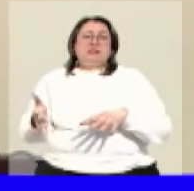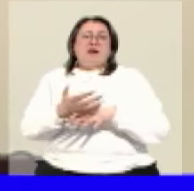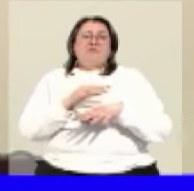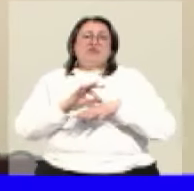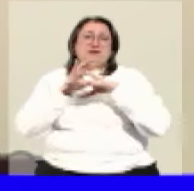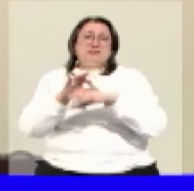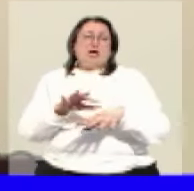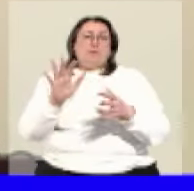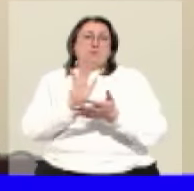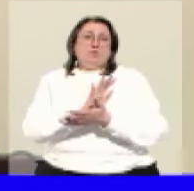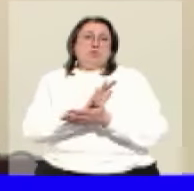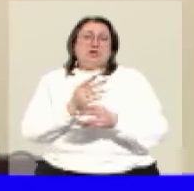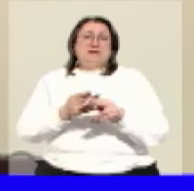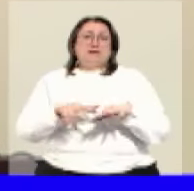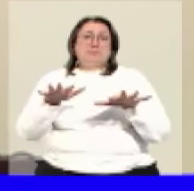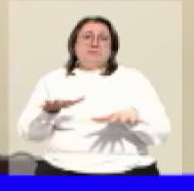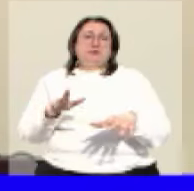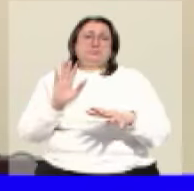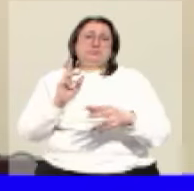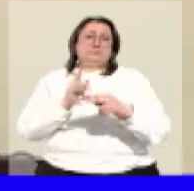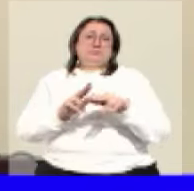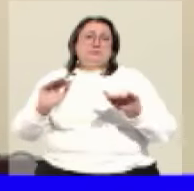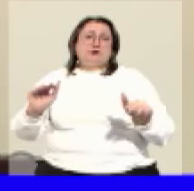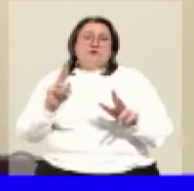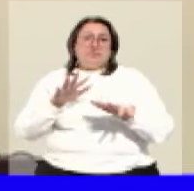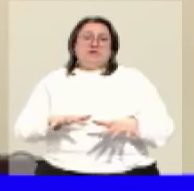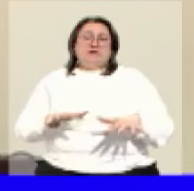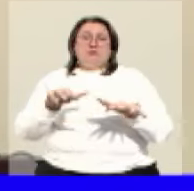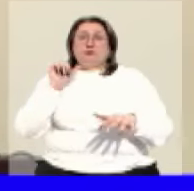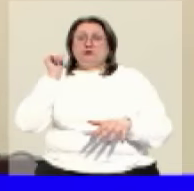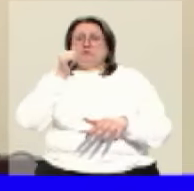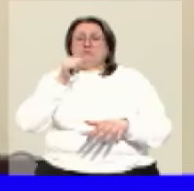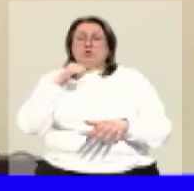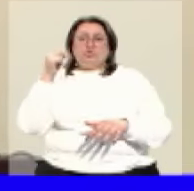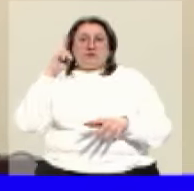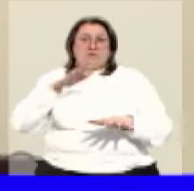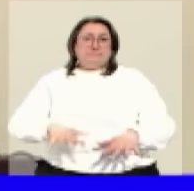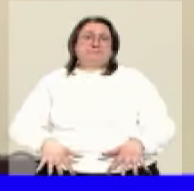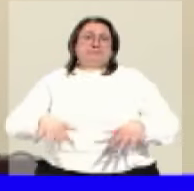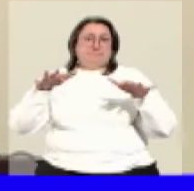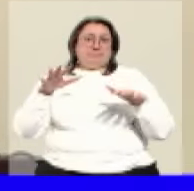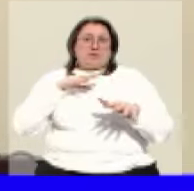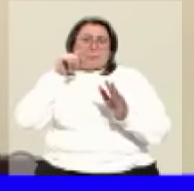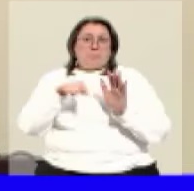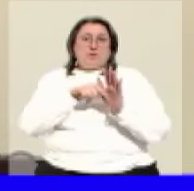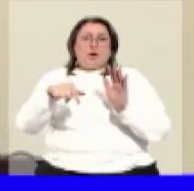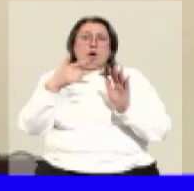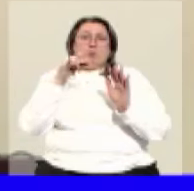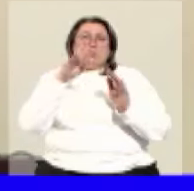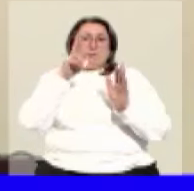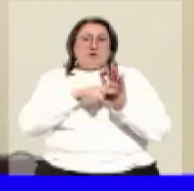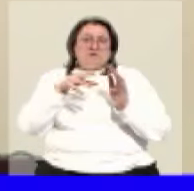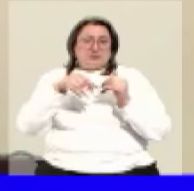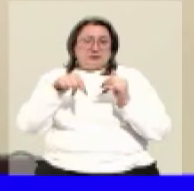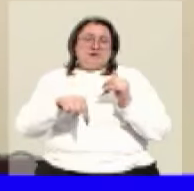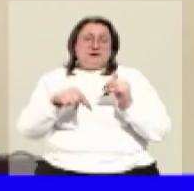тасқынының алдын алады. Былтыр су асты сулары көтеріліп, оқыс оқиға тіркелді ғой. Сондықтан да су айдау техникасы бойынша келісімге алдын ала отыру керек